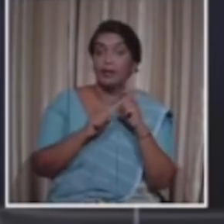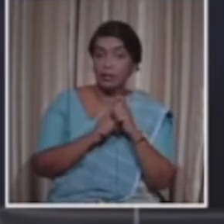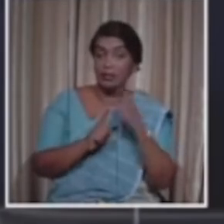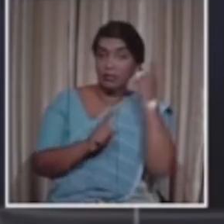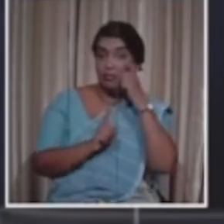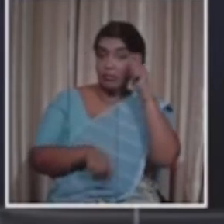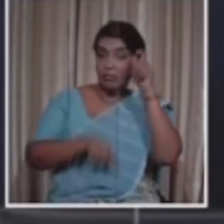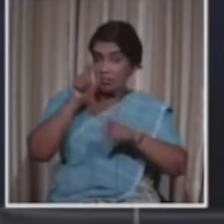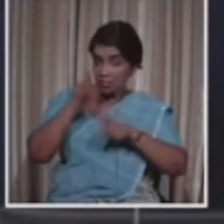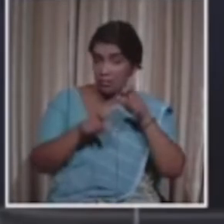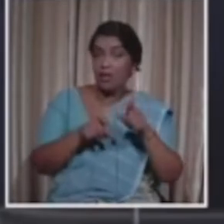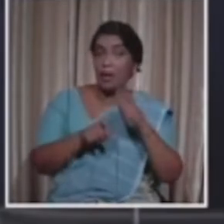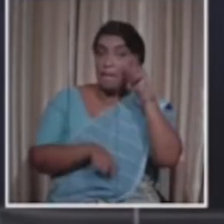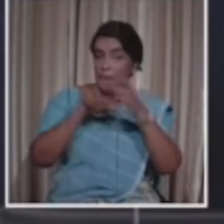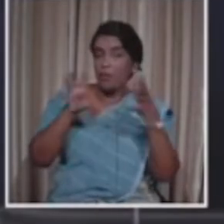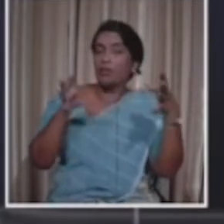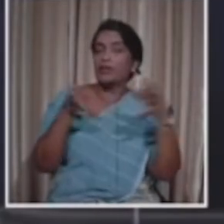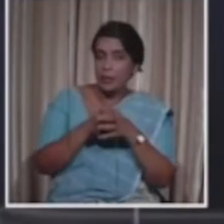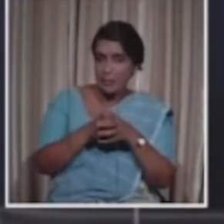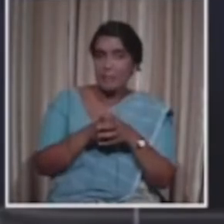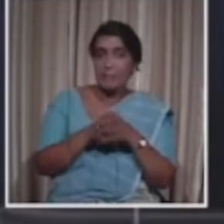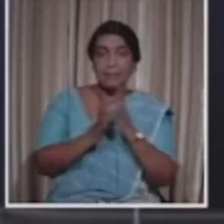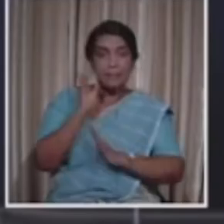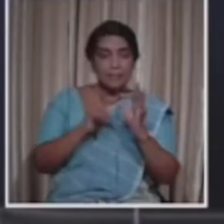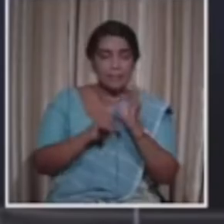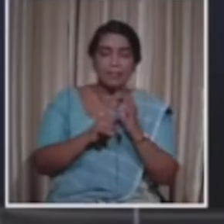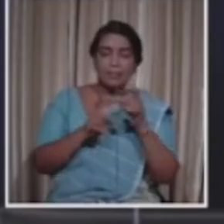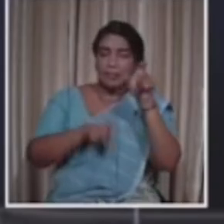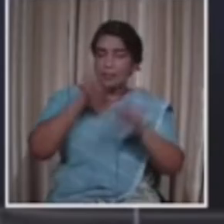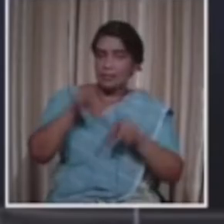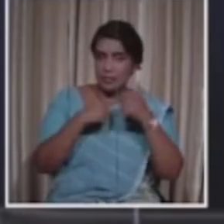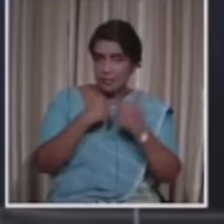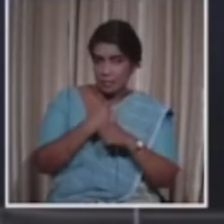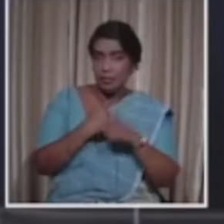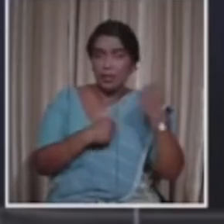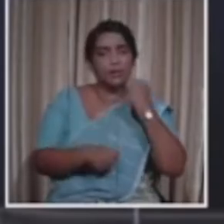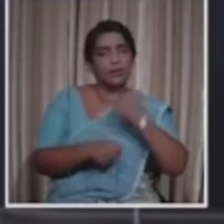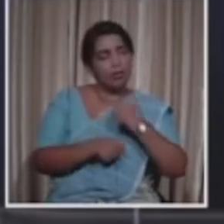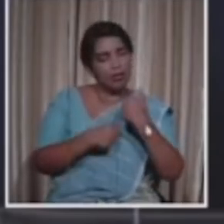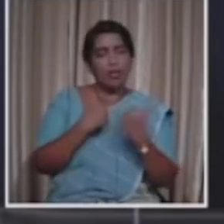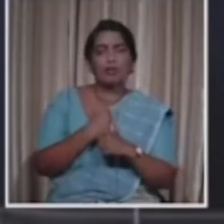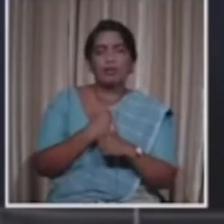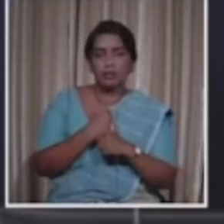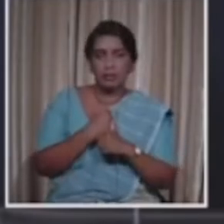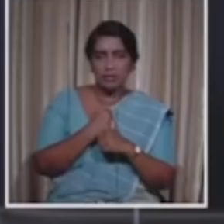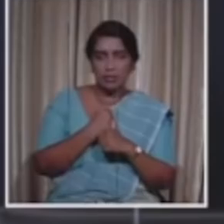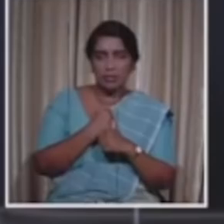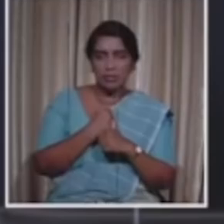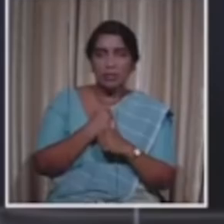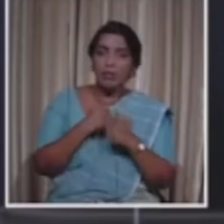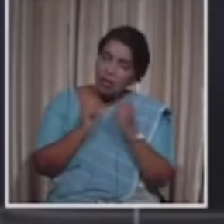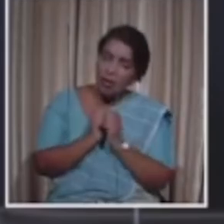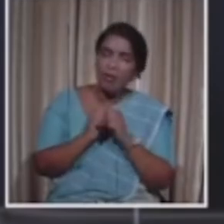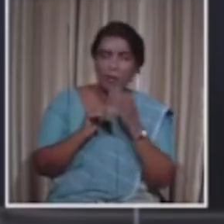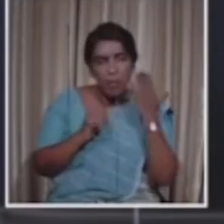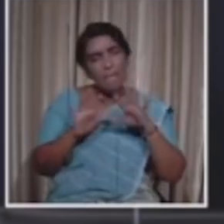බුද්ධිමත් පිරිසක් අරගෙන අමාත්‍ය මණ්ඩලයක් පත් කරන්න අලුත් ආණ්ඩුවක් හදන්න එක්ක කරන්න ඕනේ බැරි නම්